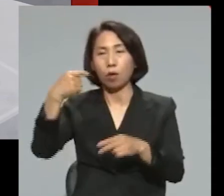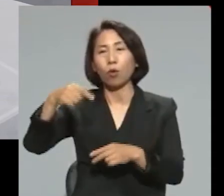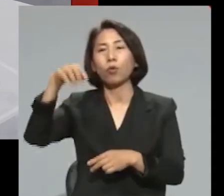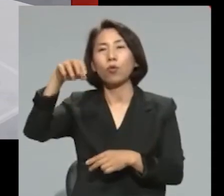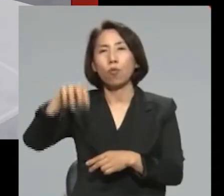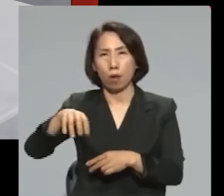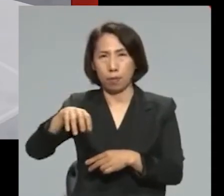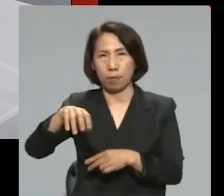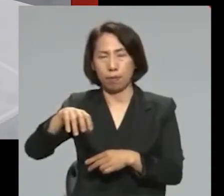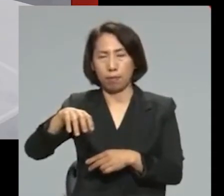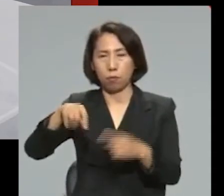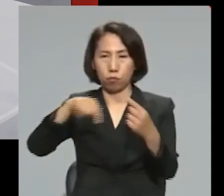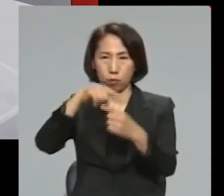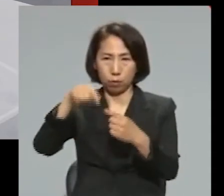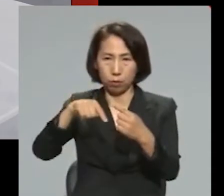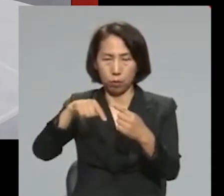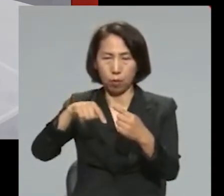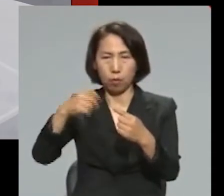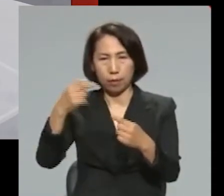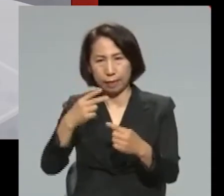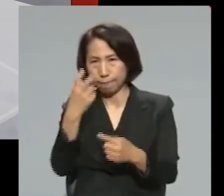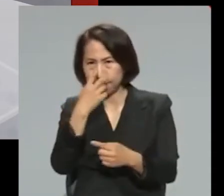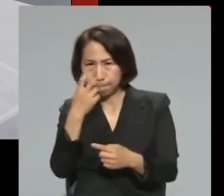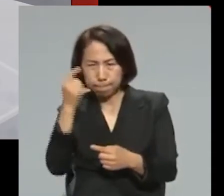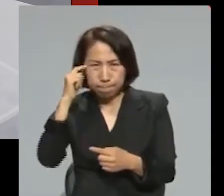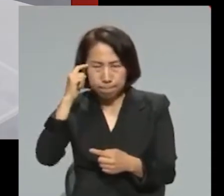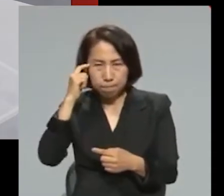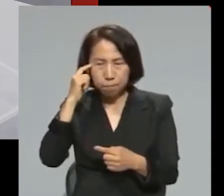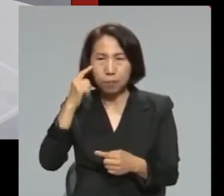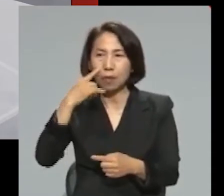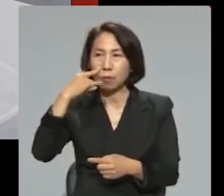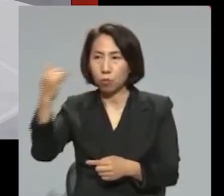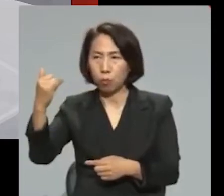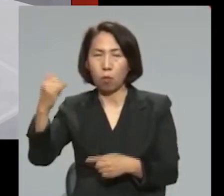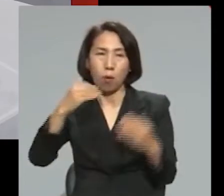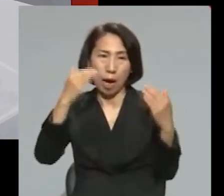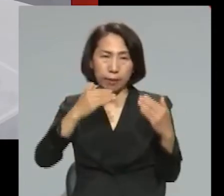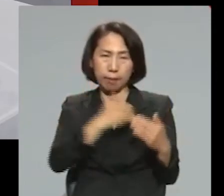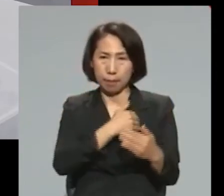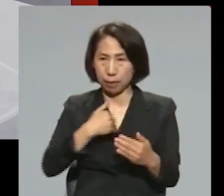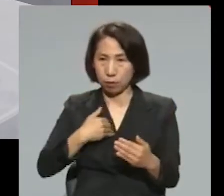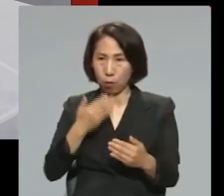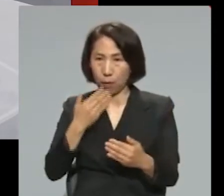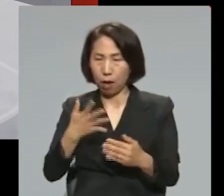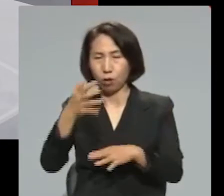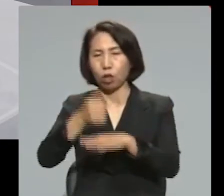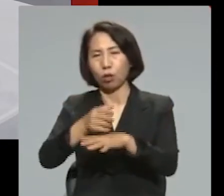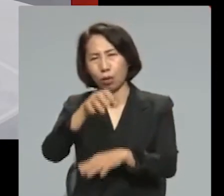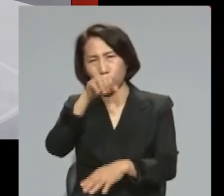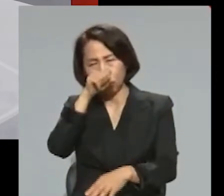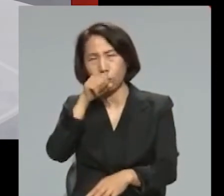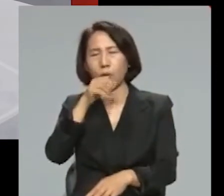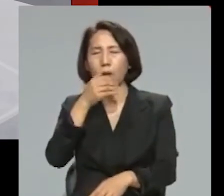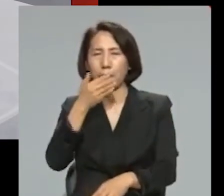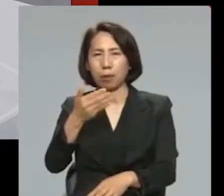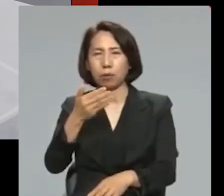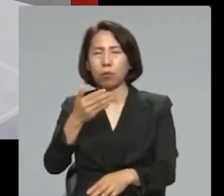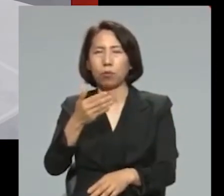전면 재검토해서 학부모와 학생들이 만족하고 성과가 날 수 있도록